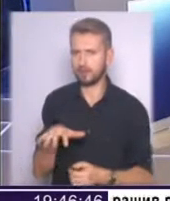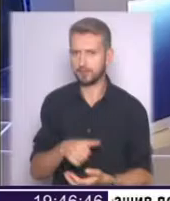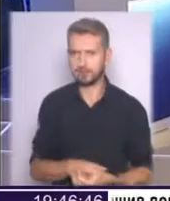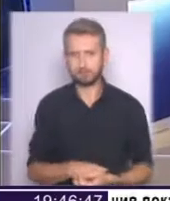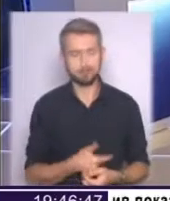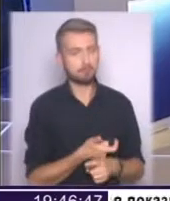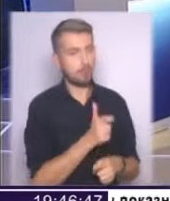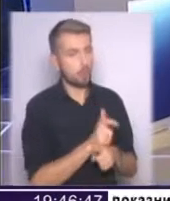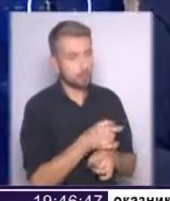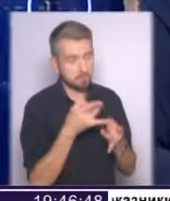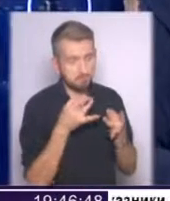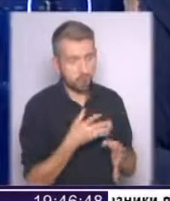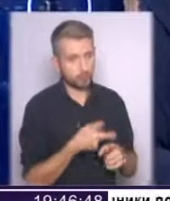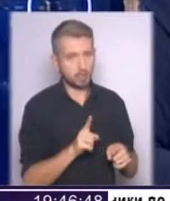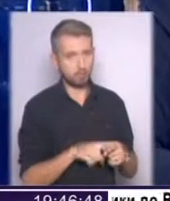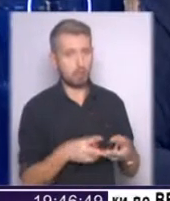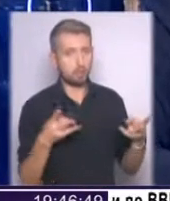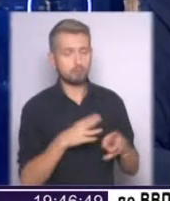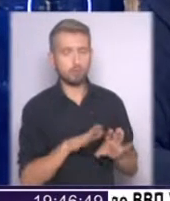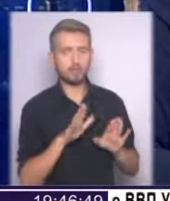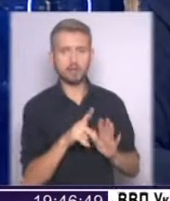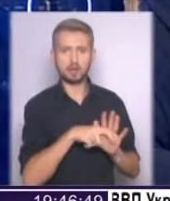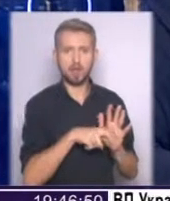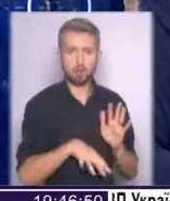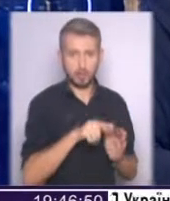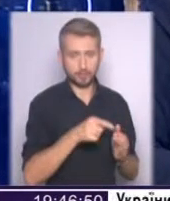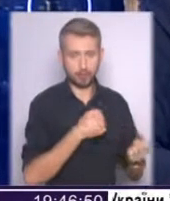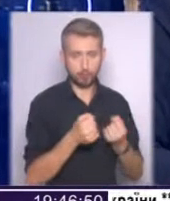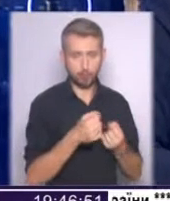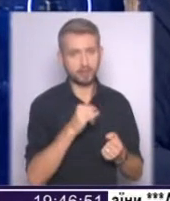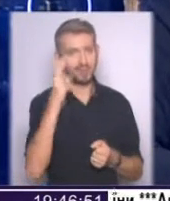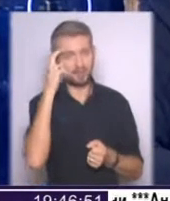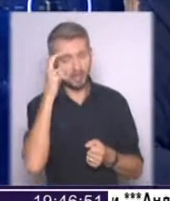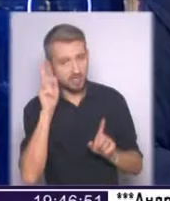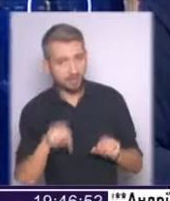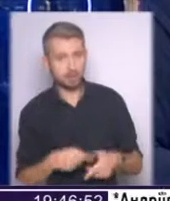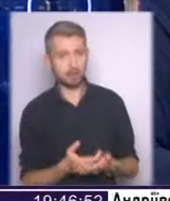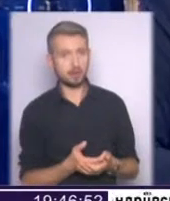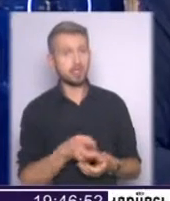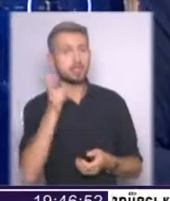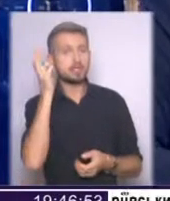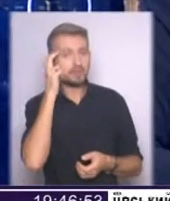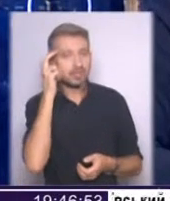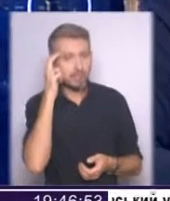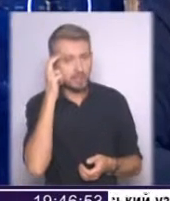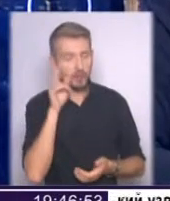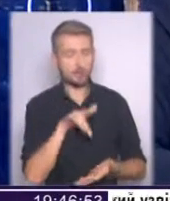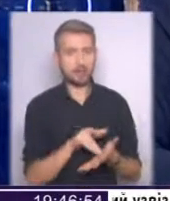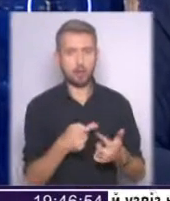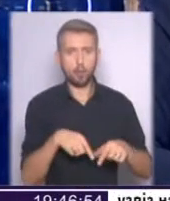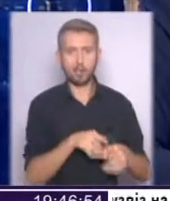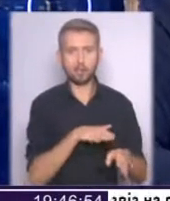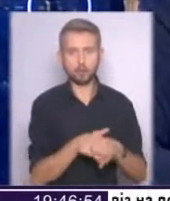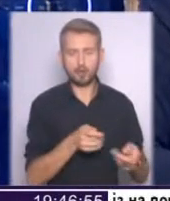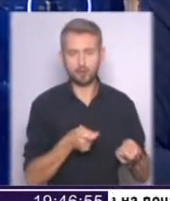Дуже просто. Для цього потрібно не тільки на Донбасі з нею боротися, а й в Києві. І в Києві, в центральних органах